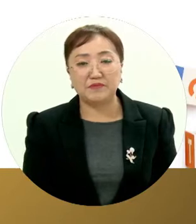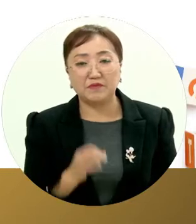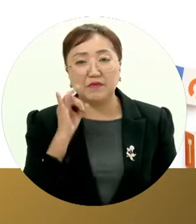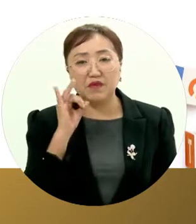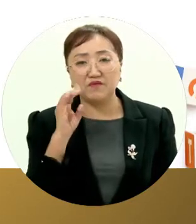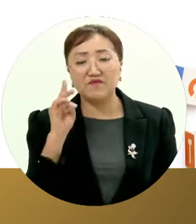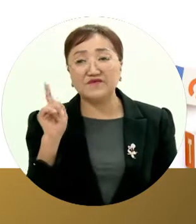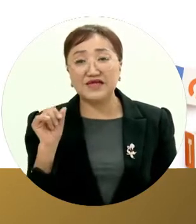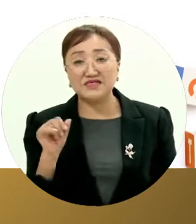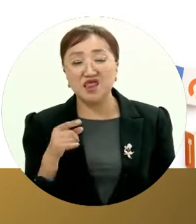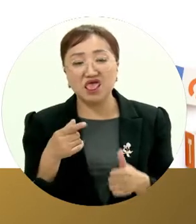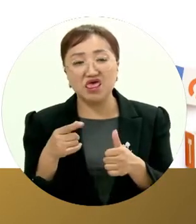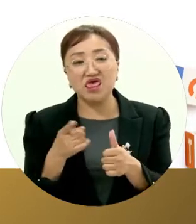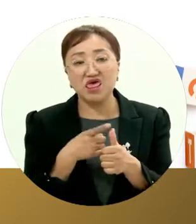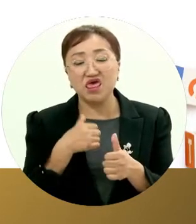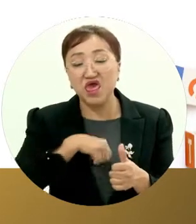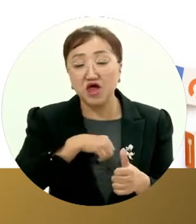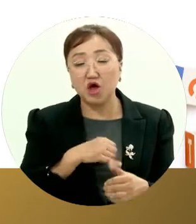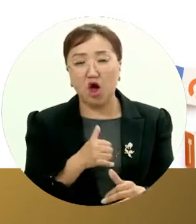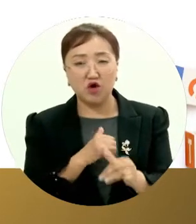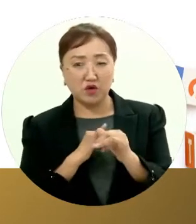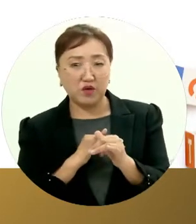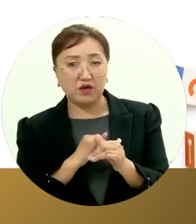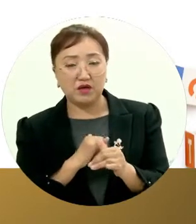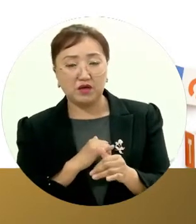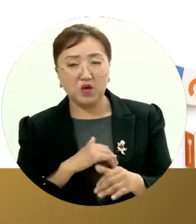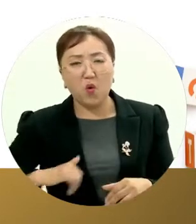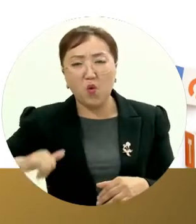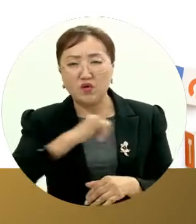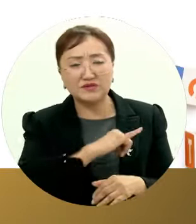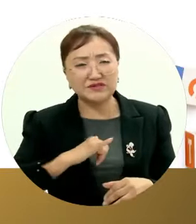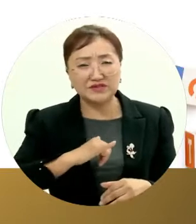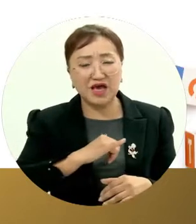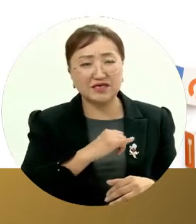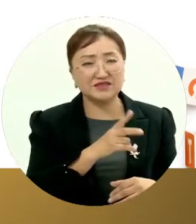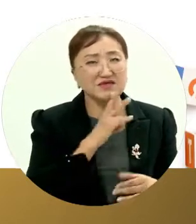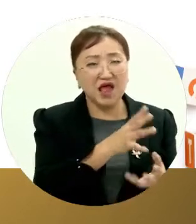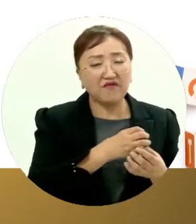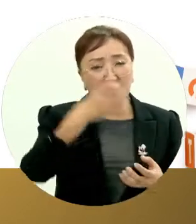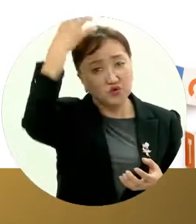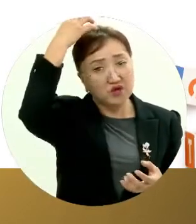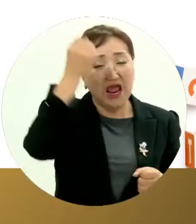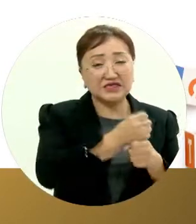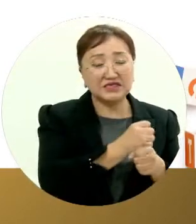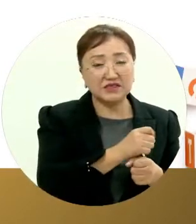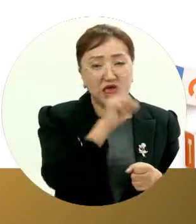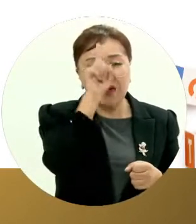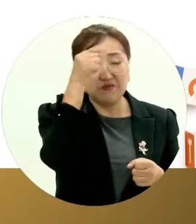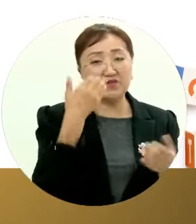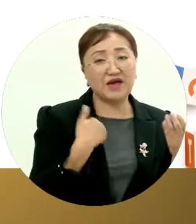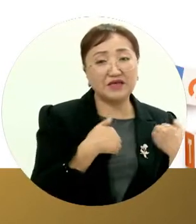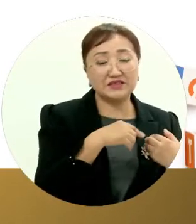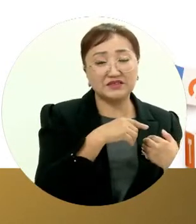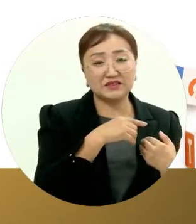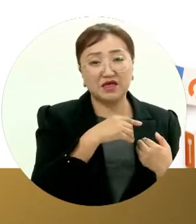За инфляциас хэн хохирдог вэ гэхээр улсын төсвөөс цалинждаг ажилчид жишээлбэл эмч, багш